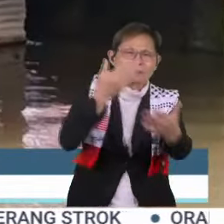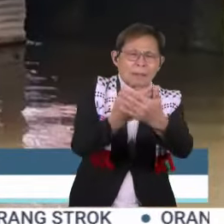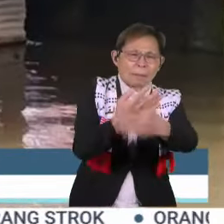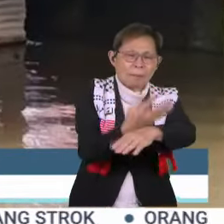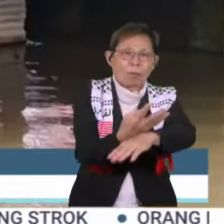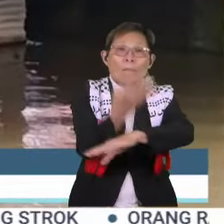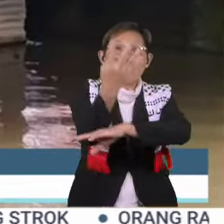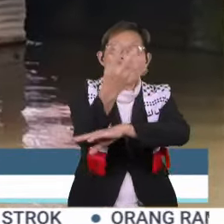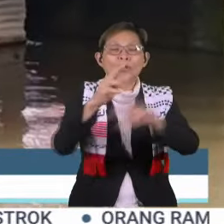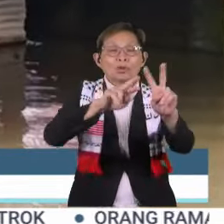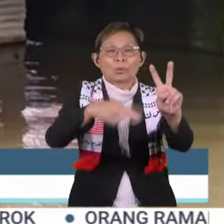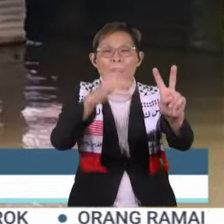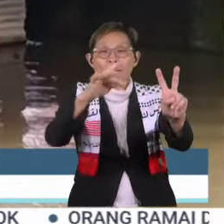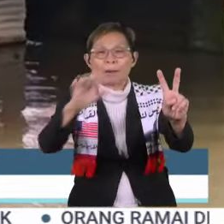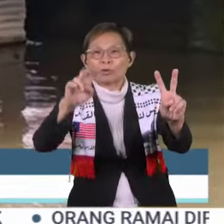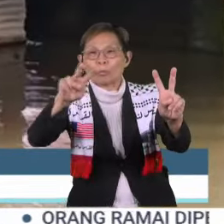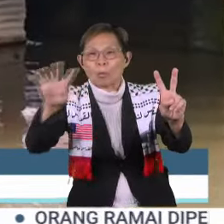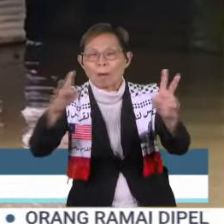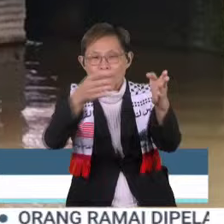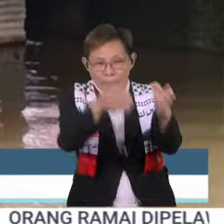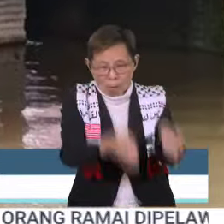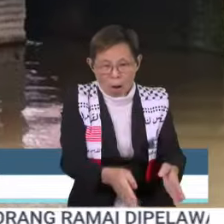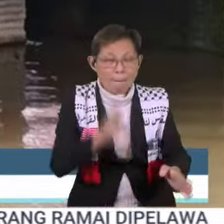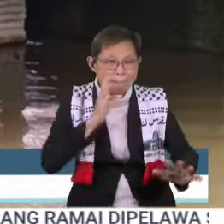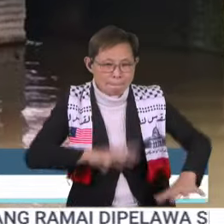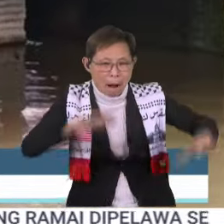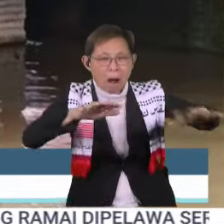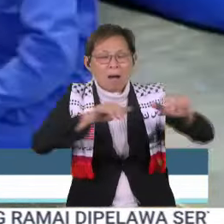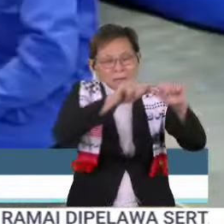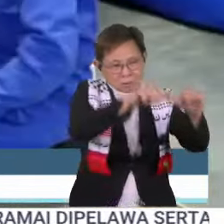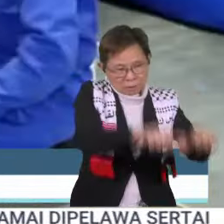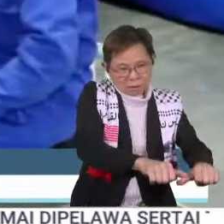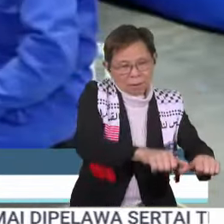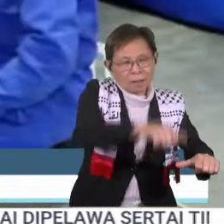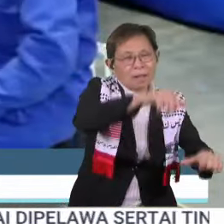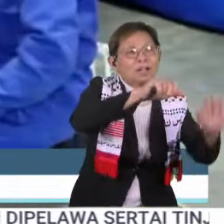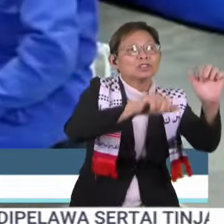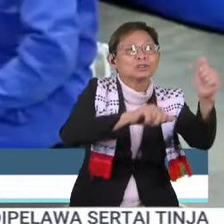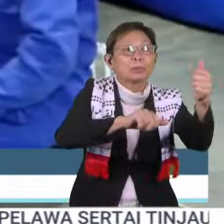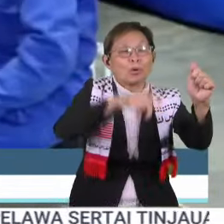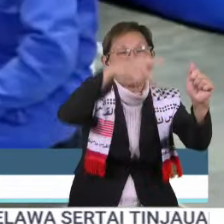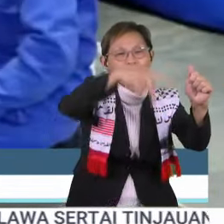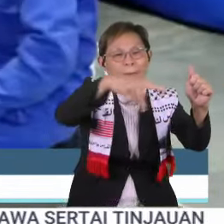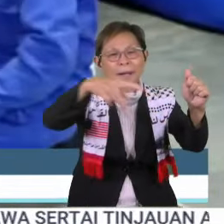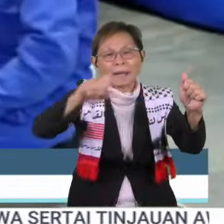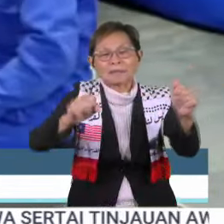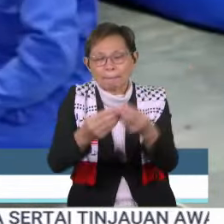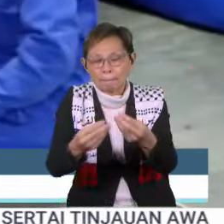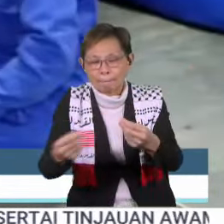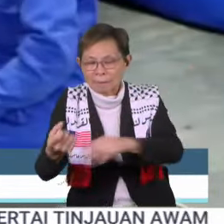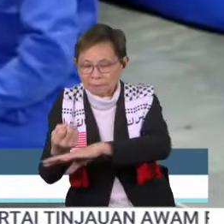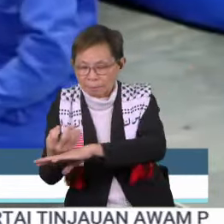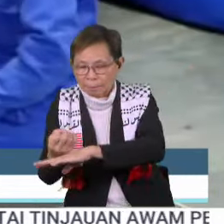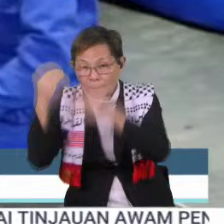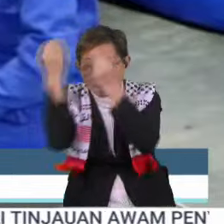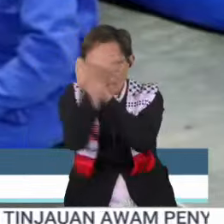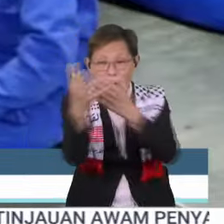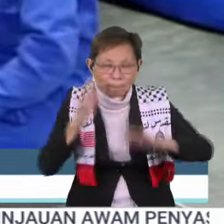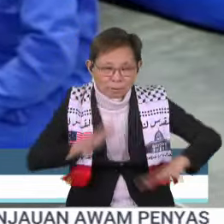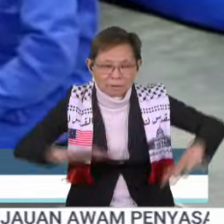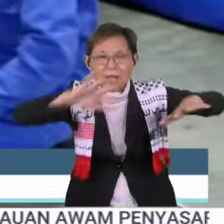4 petang, 2,824 penduduk terjejas banjir masih ditempatkan di 10 PPS di Pasir Mas. Menurut info